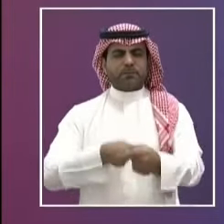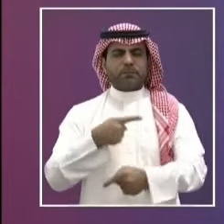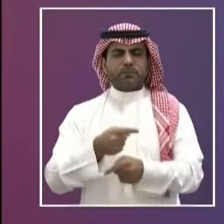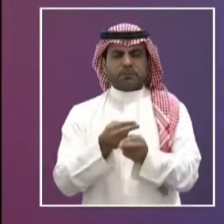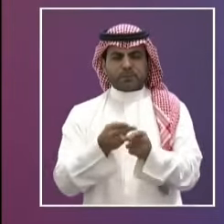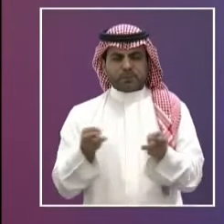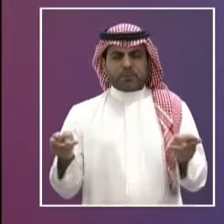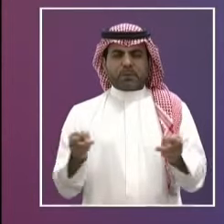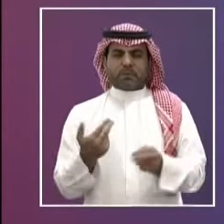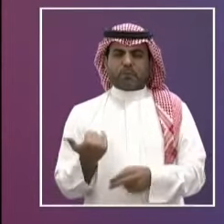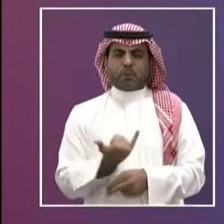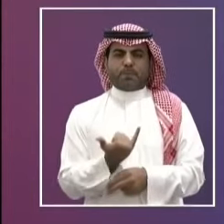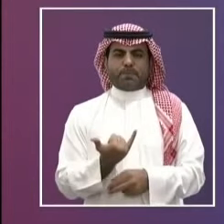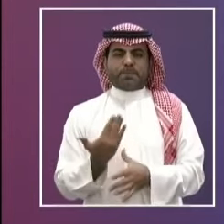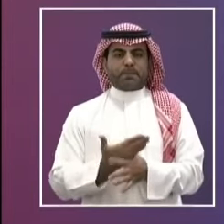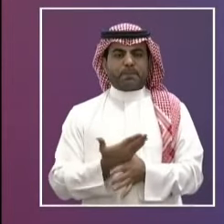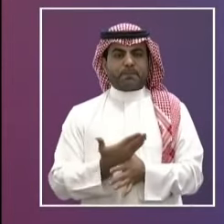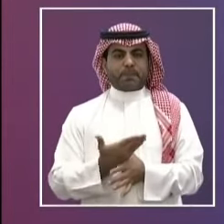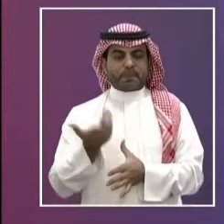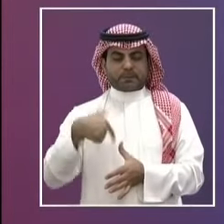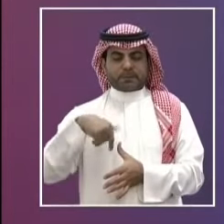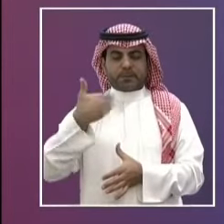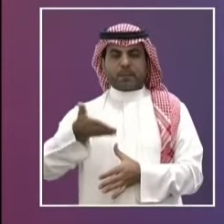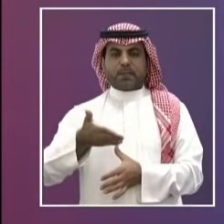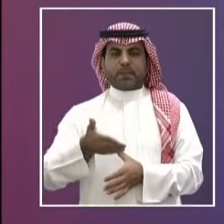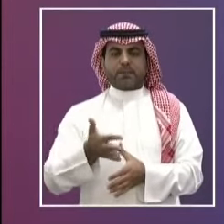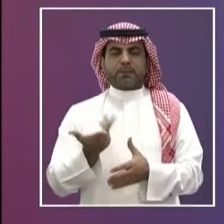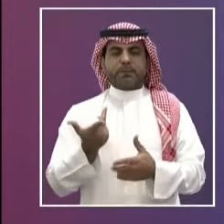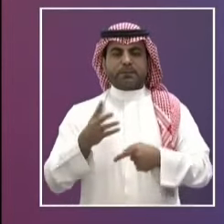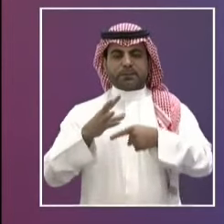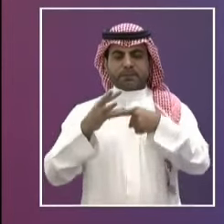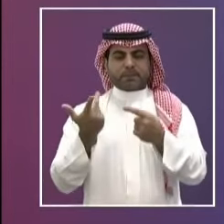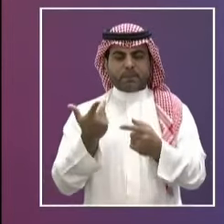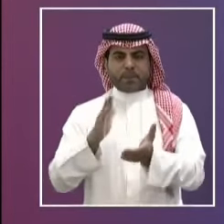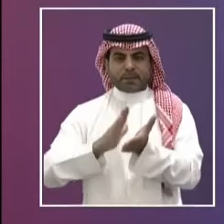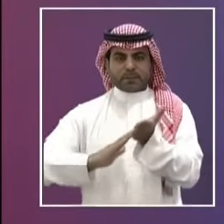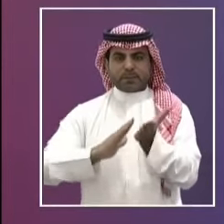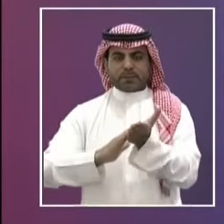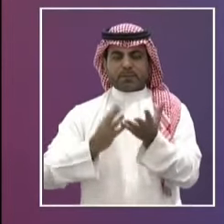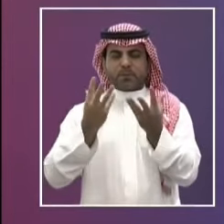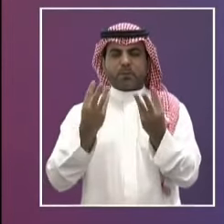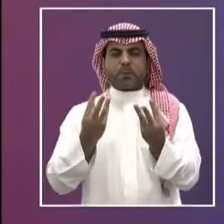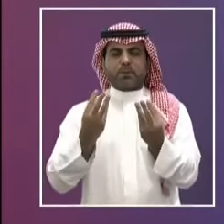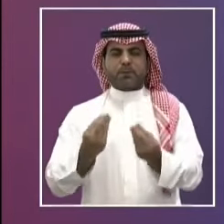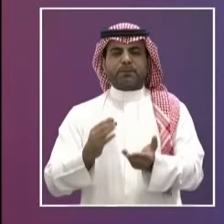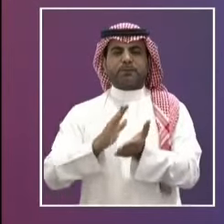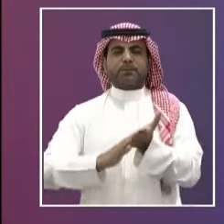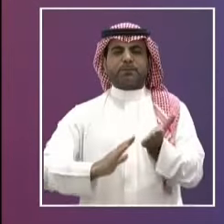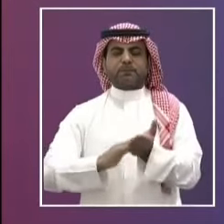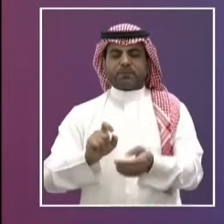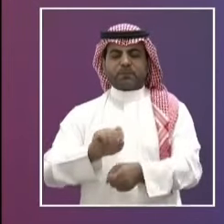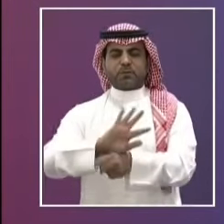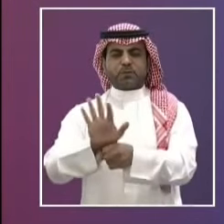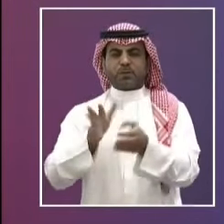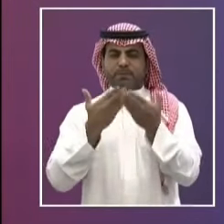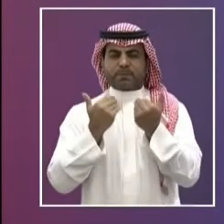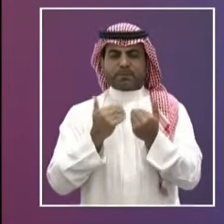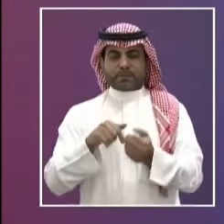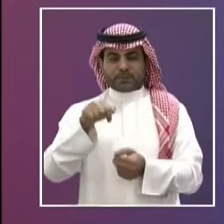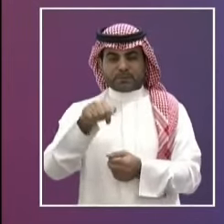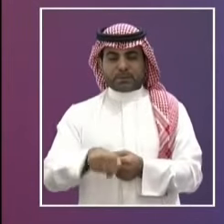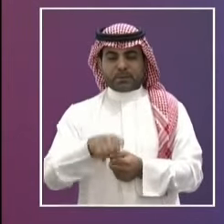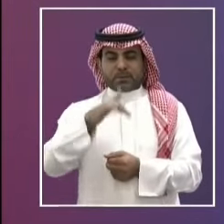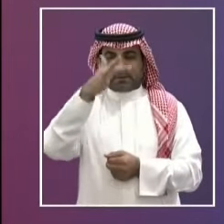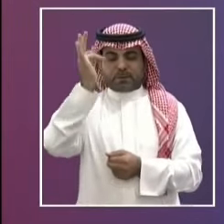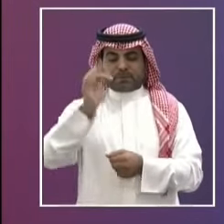وغيرها من الإجراءات، ستكفل ليس فقط بإذن الله قلة المخاطر من اكتساب العدوى بفيروس كورونا الجديد، وإنما حتى